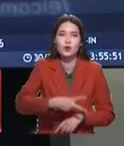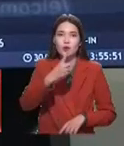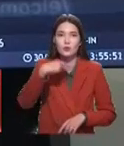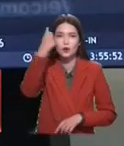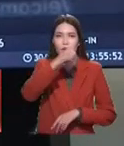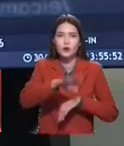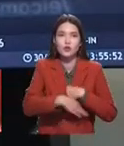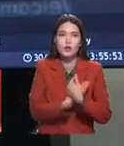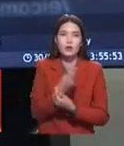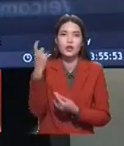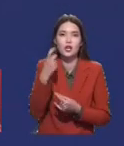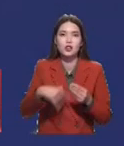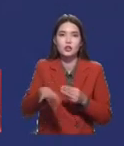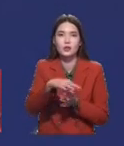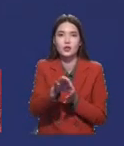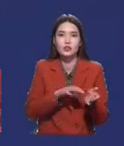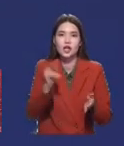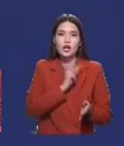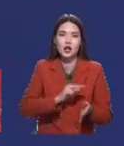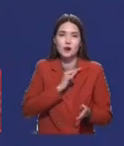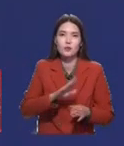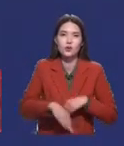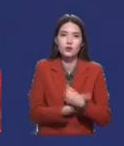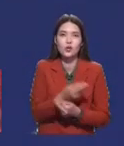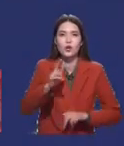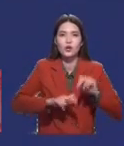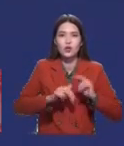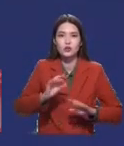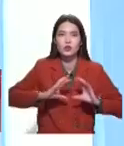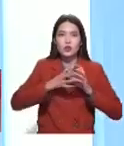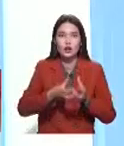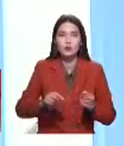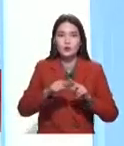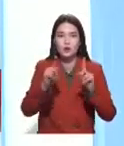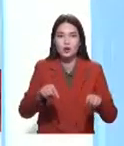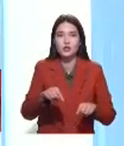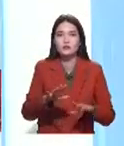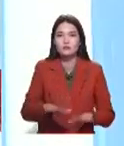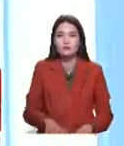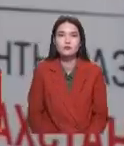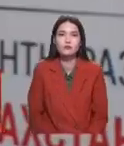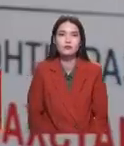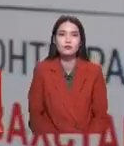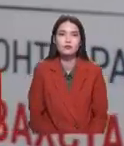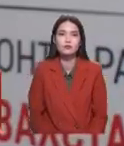2021 году новые владельцы практически сразу начали работу по строительству нового международного терминала.